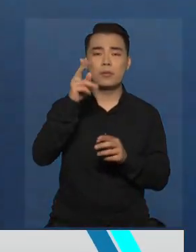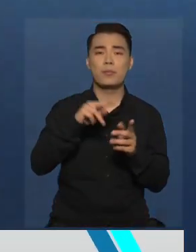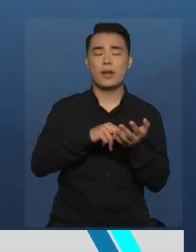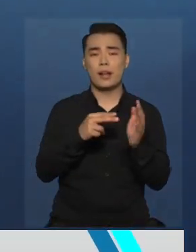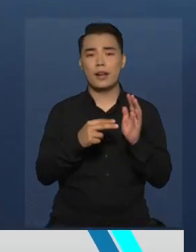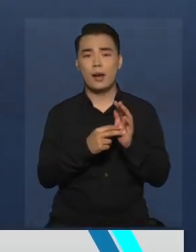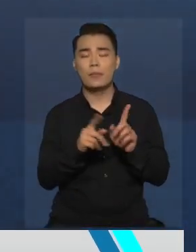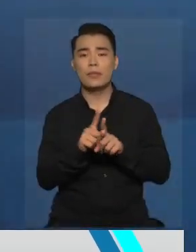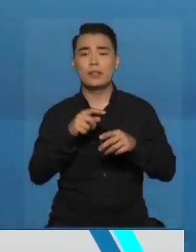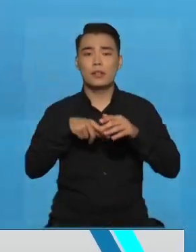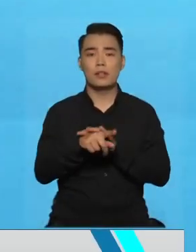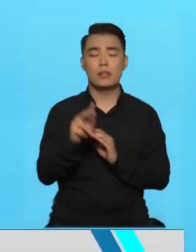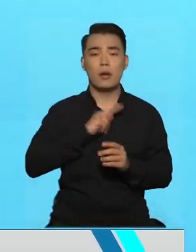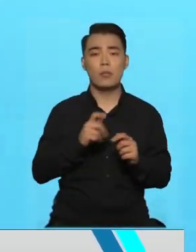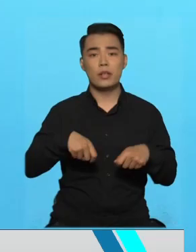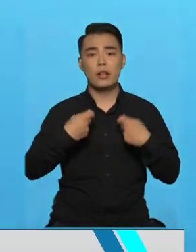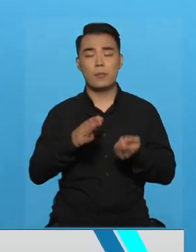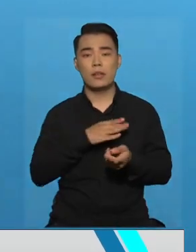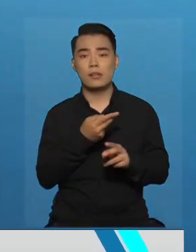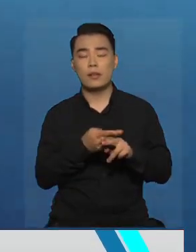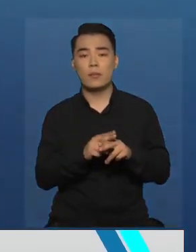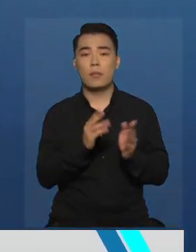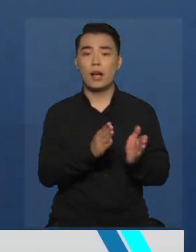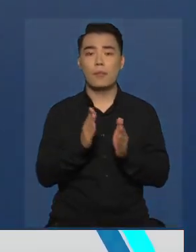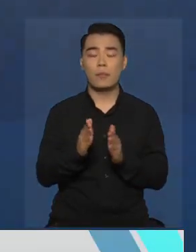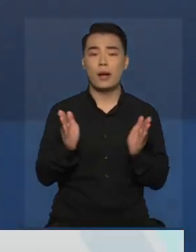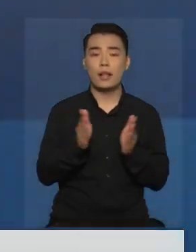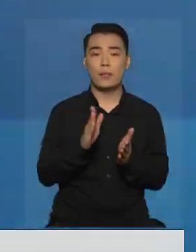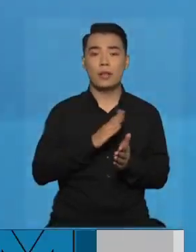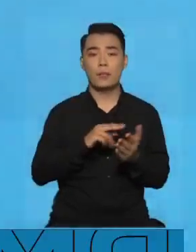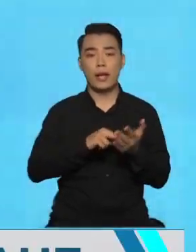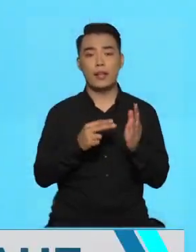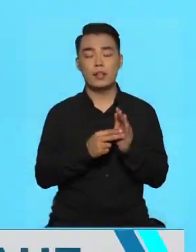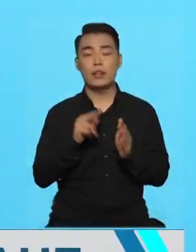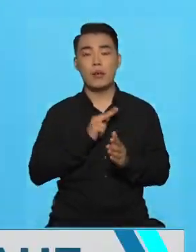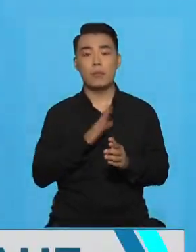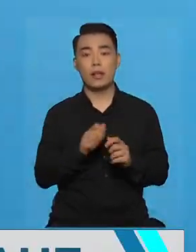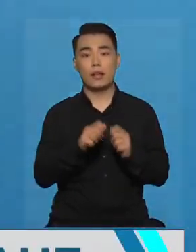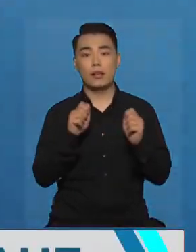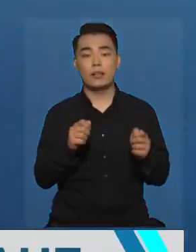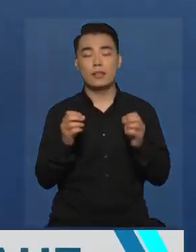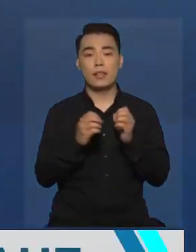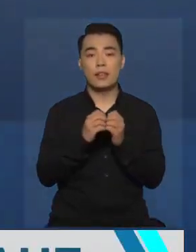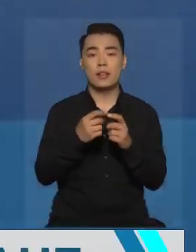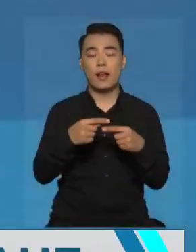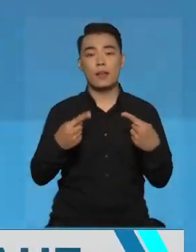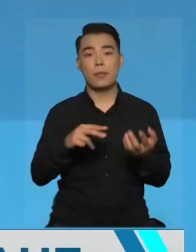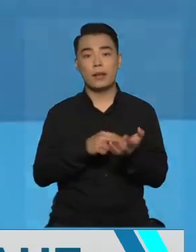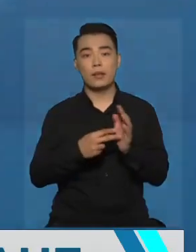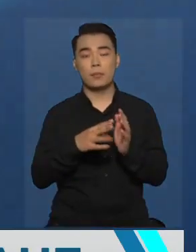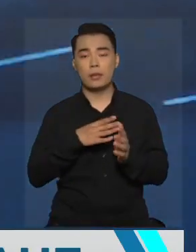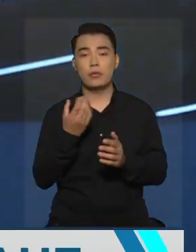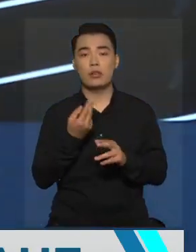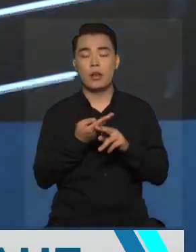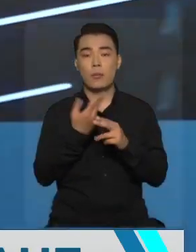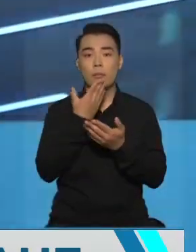кучей индикаторов. Мы перешли к более компактным национальным проектам. Было разработано 10 национальных проектов, но также не без проблем в